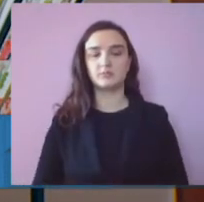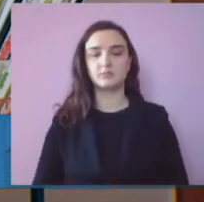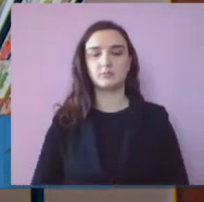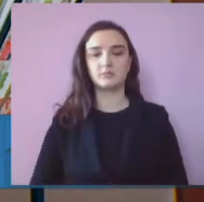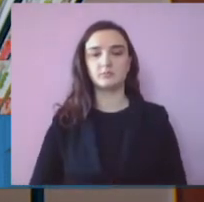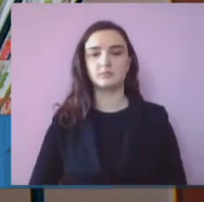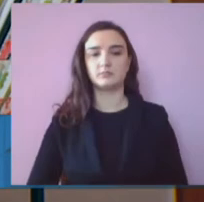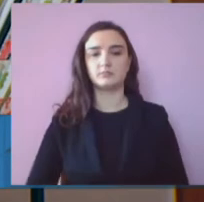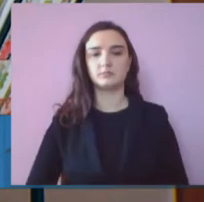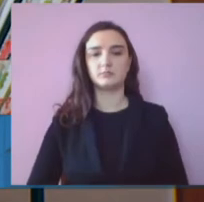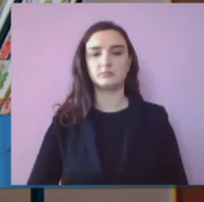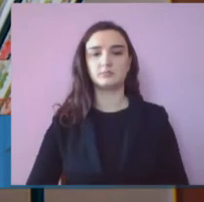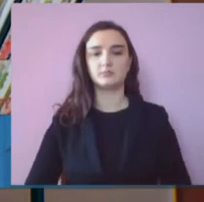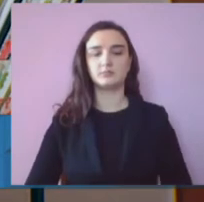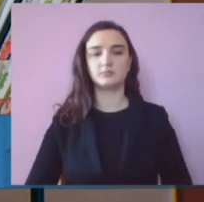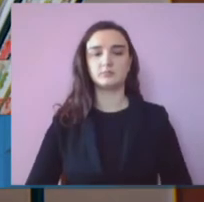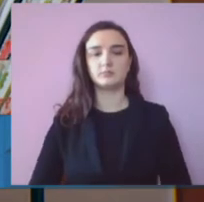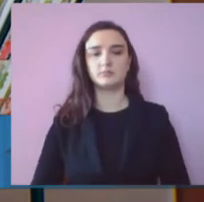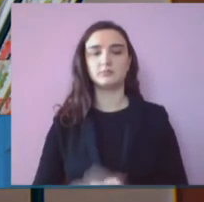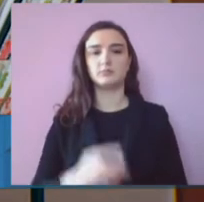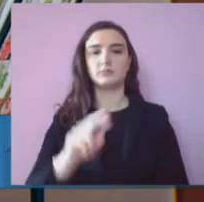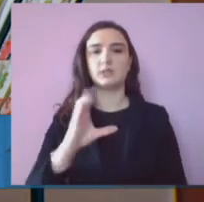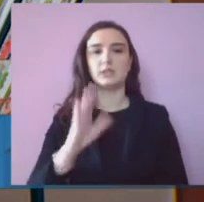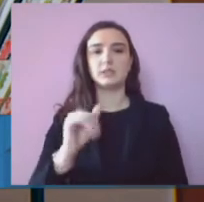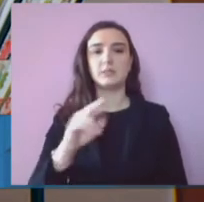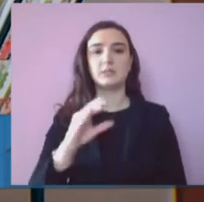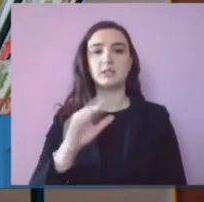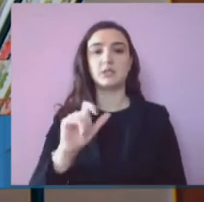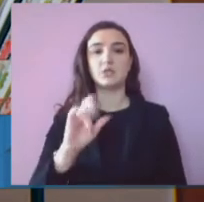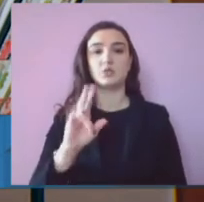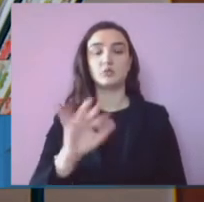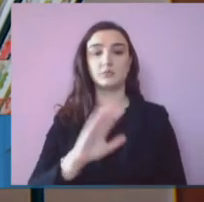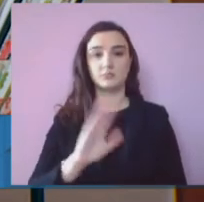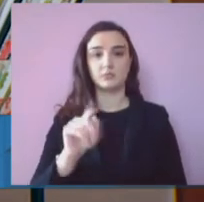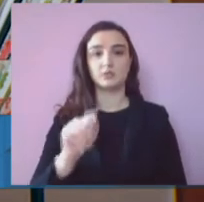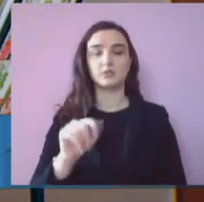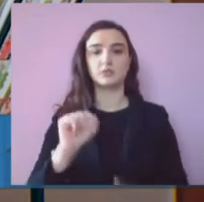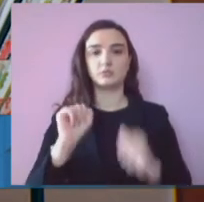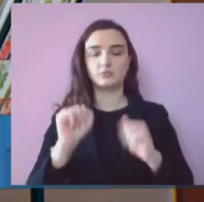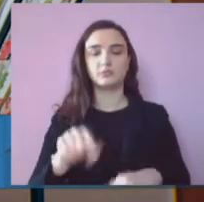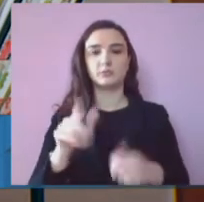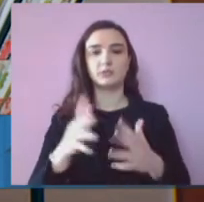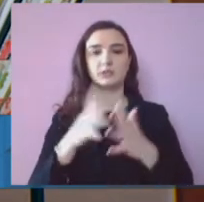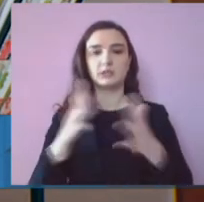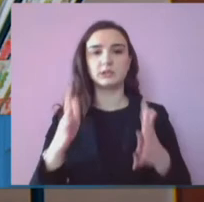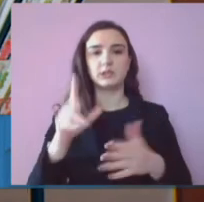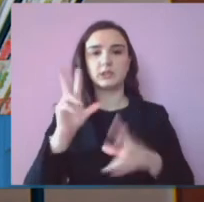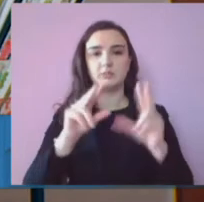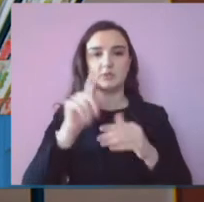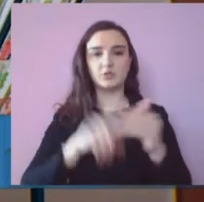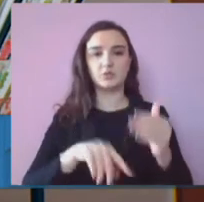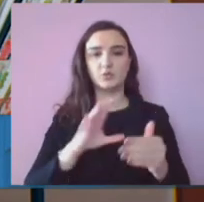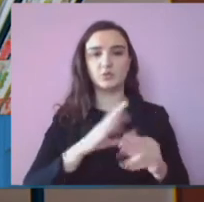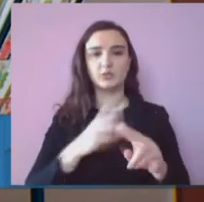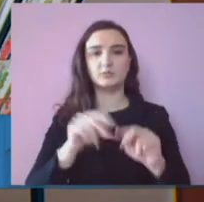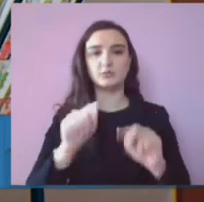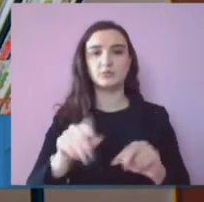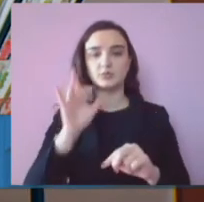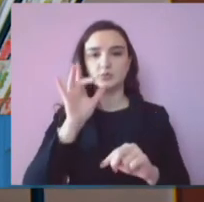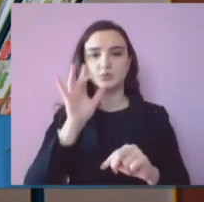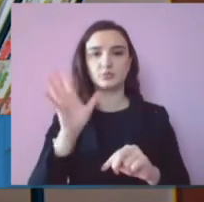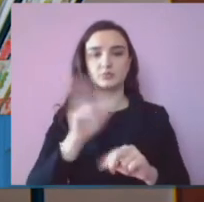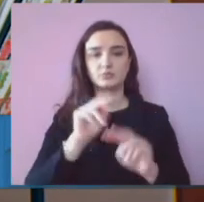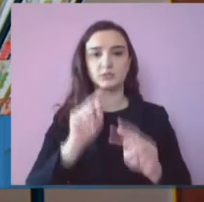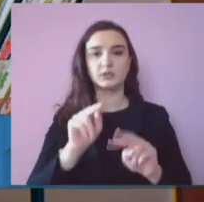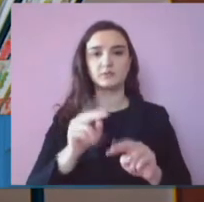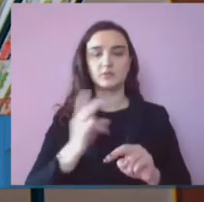არის კი დექსამეტაზონის მოხსნის შემდეგ შეიძლება დიდი იმედი ქონდეს, მაგრამ უშუალოდ იმ დროს მიხედვა უნდა იმ